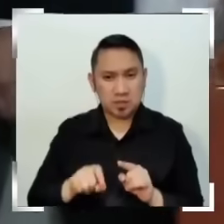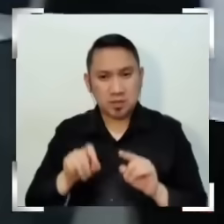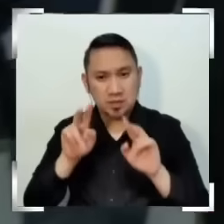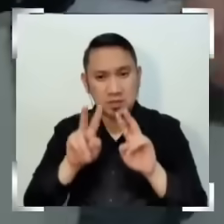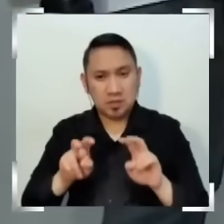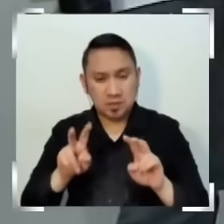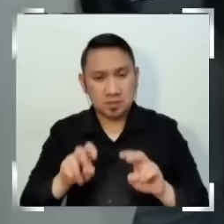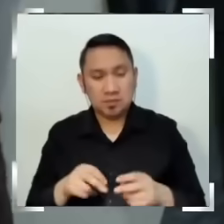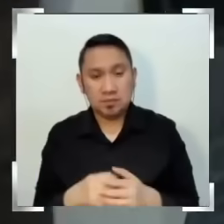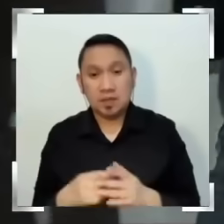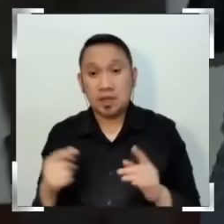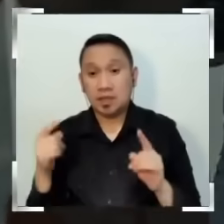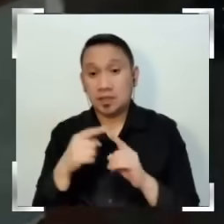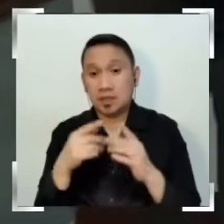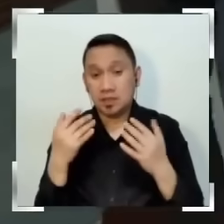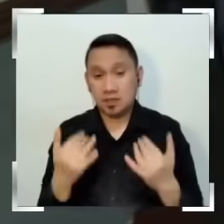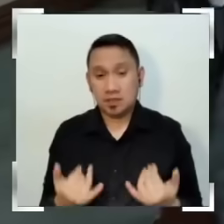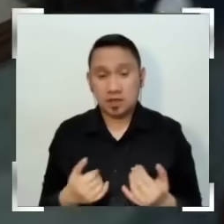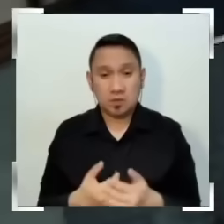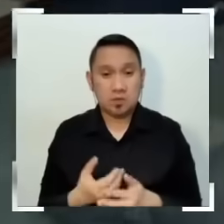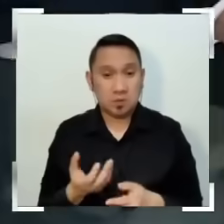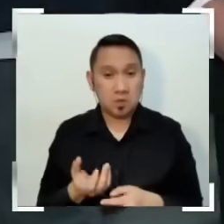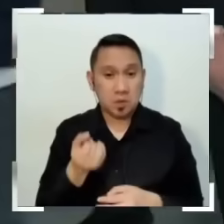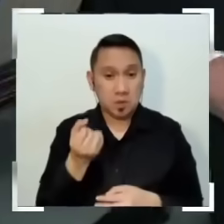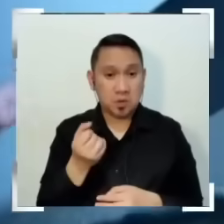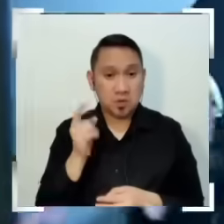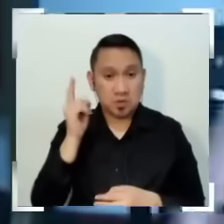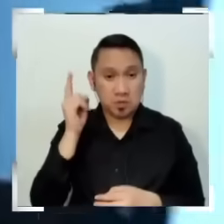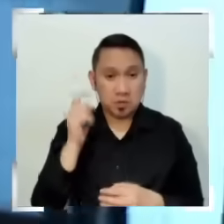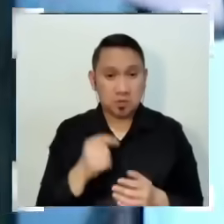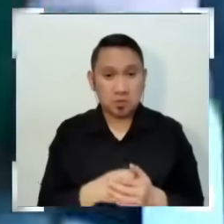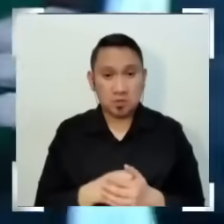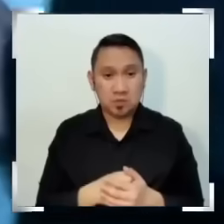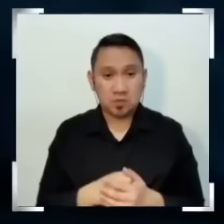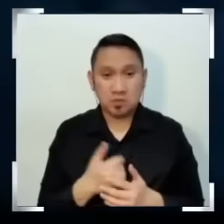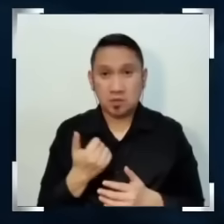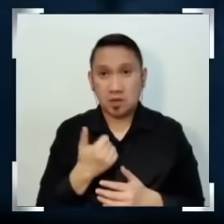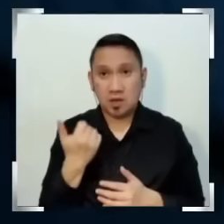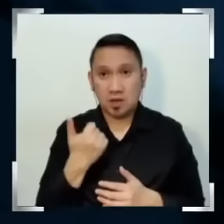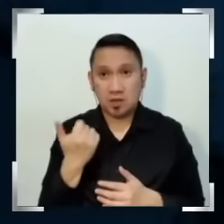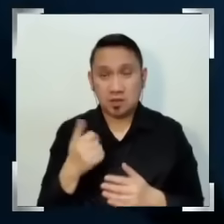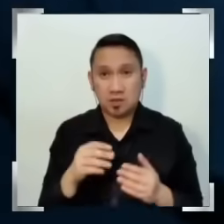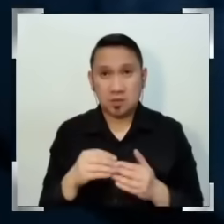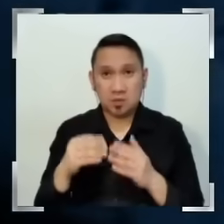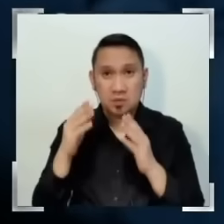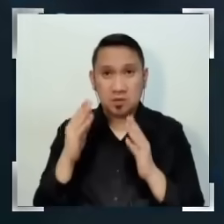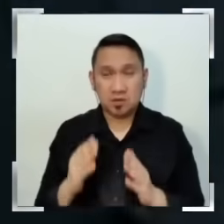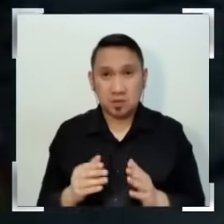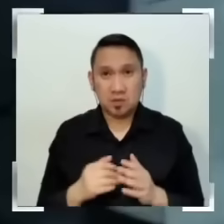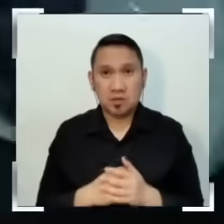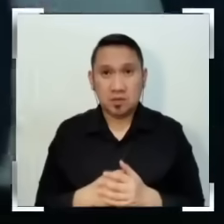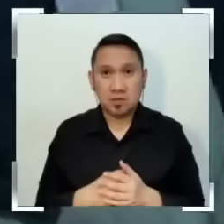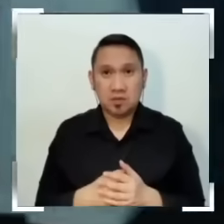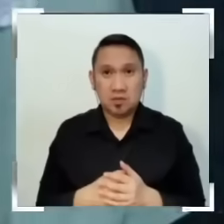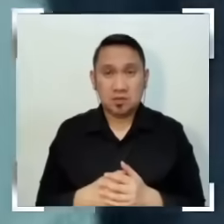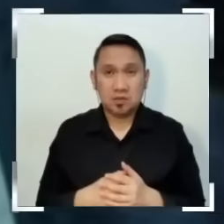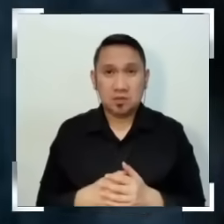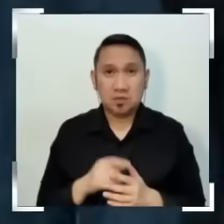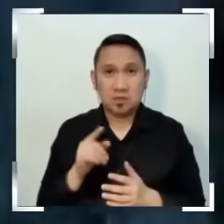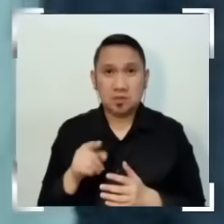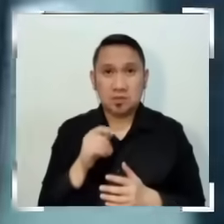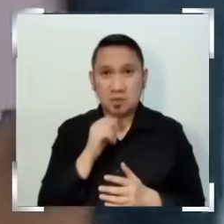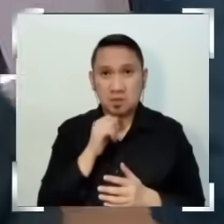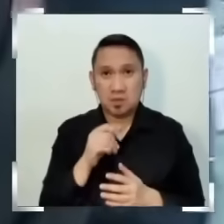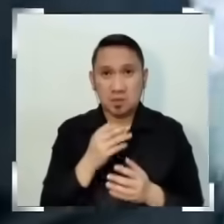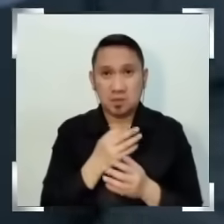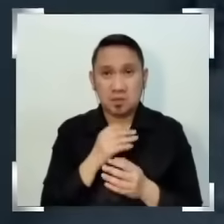Hanggang ngayon, nasa kustudiyan ng Senado si Senyor Aguila at tatlo pang leader ng SBSI at ayon kay De La Rosa, hindi sila palalayain hanggat